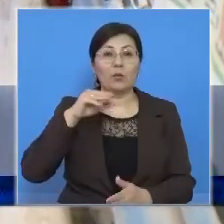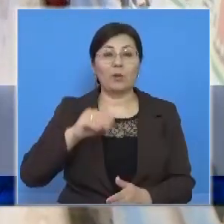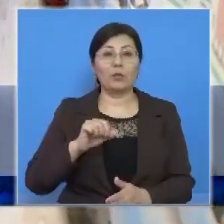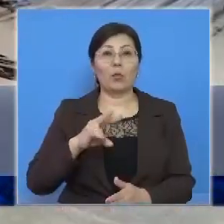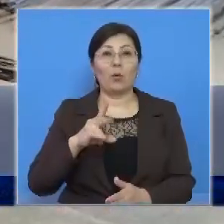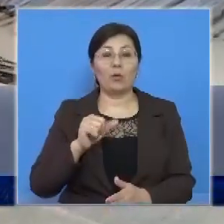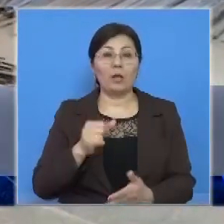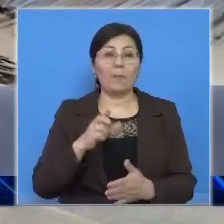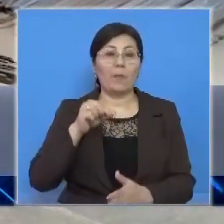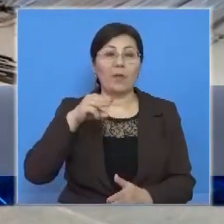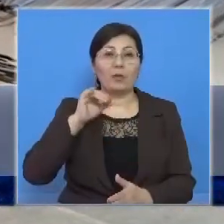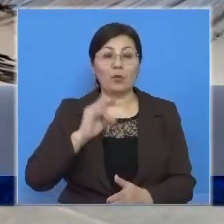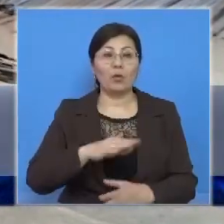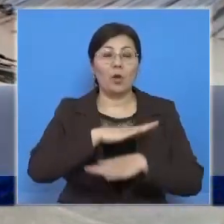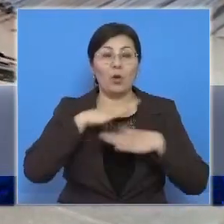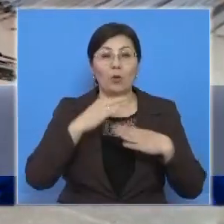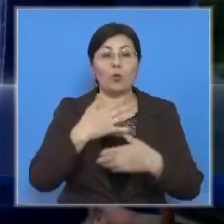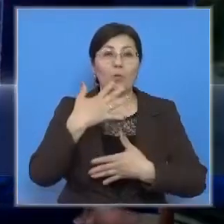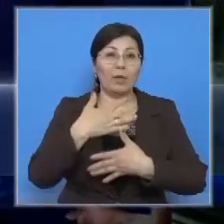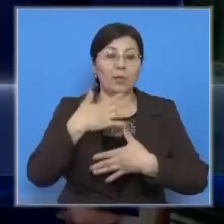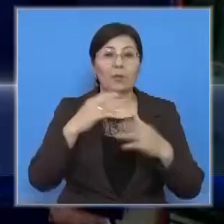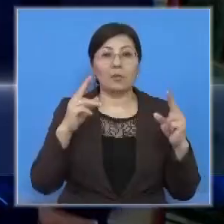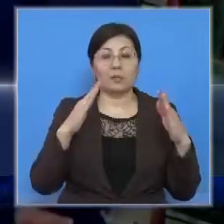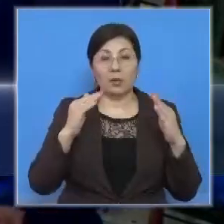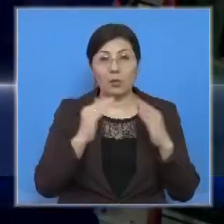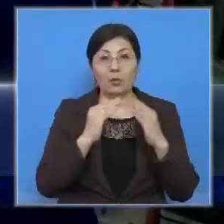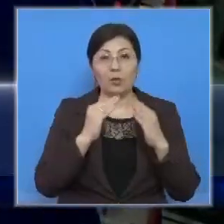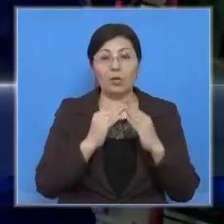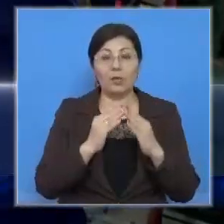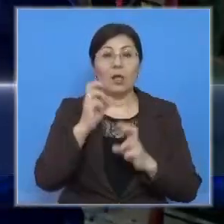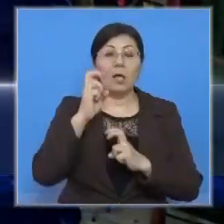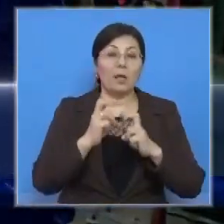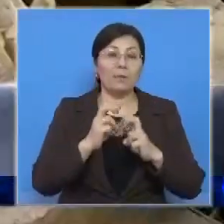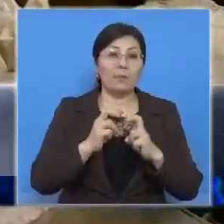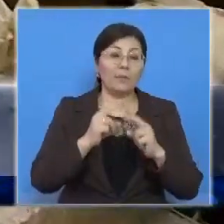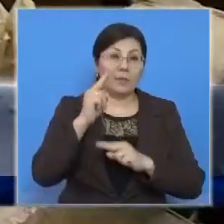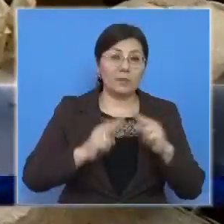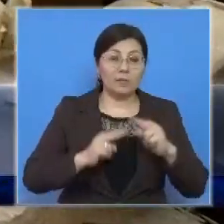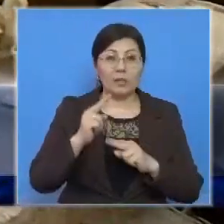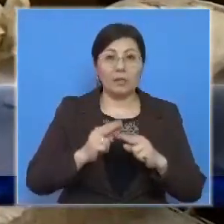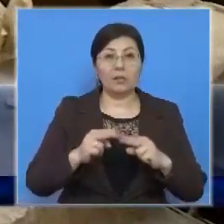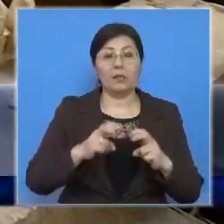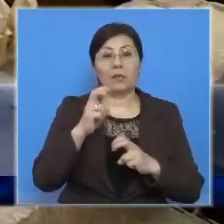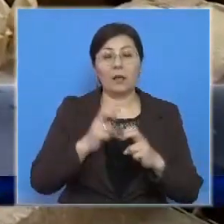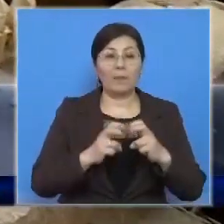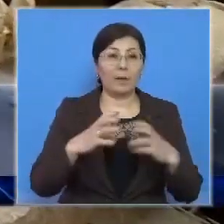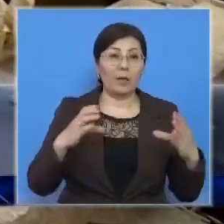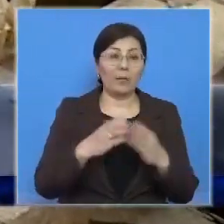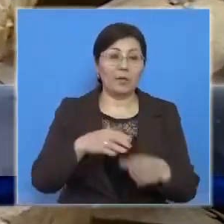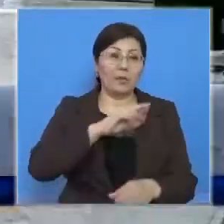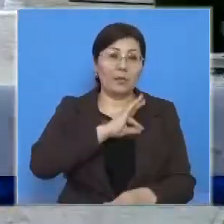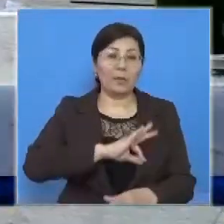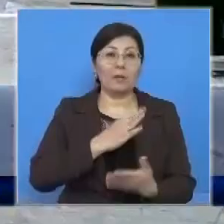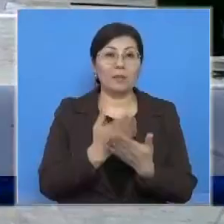құрамға бетон көпқабатты үйлер салатын құрылыс компаниялары пайдаланады. Облыс әкімі өнім сапасына ерекше назар аударуды